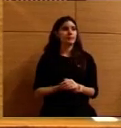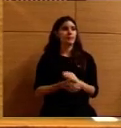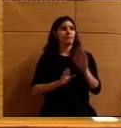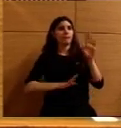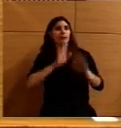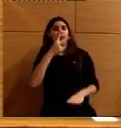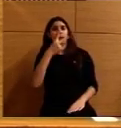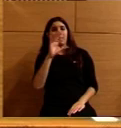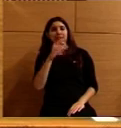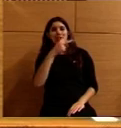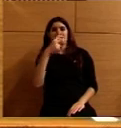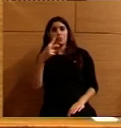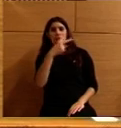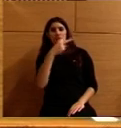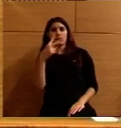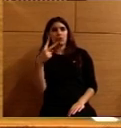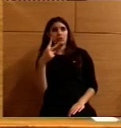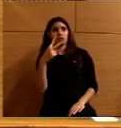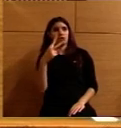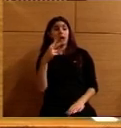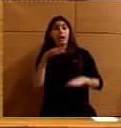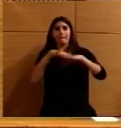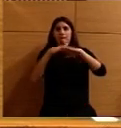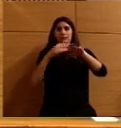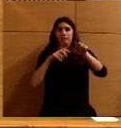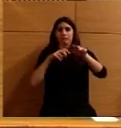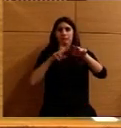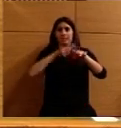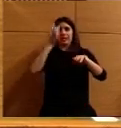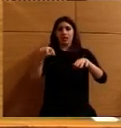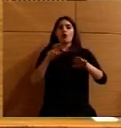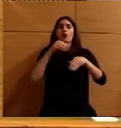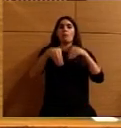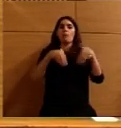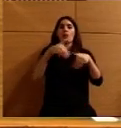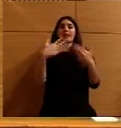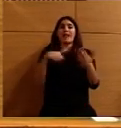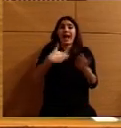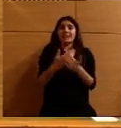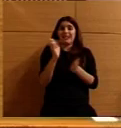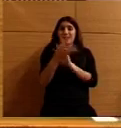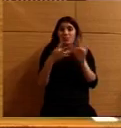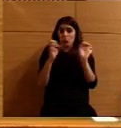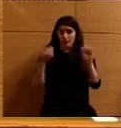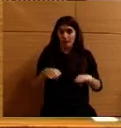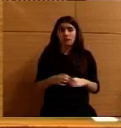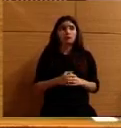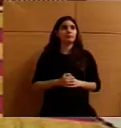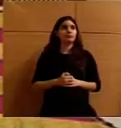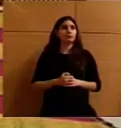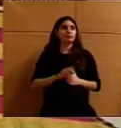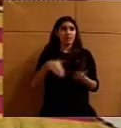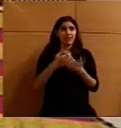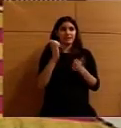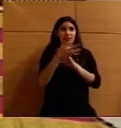El 20, 21 i 22 són revocació. Perdó. Votem fins al 19, d'acord?